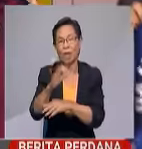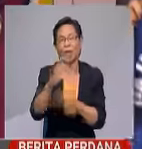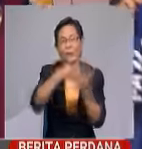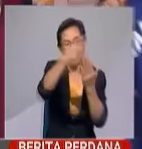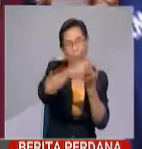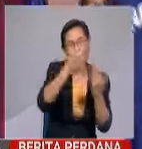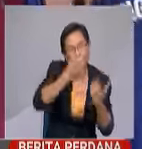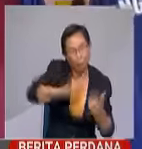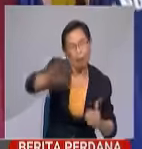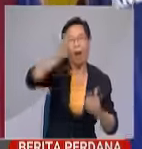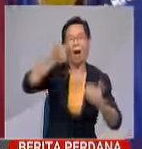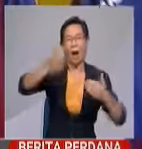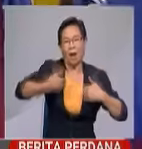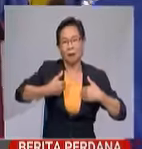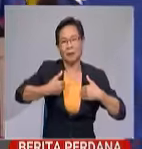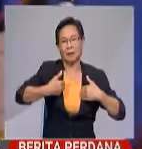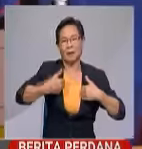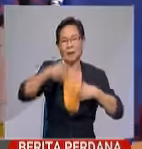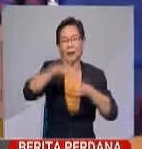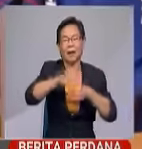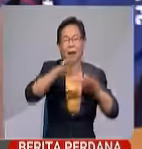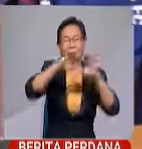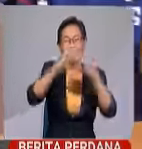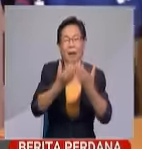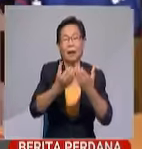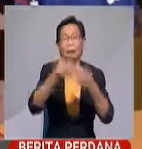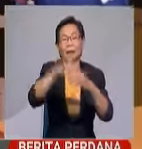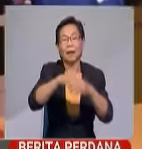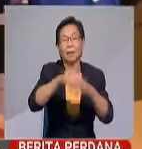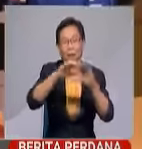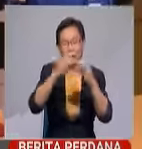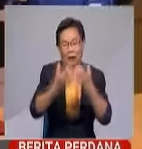terbaik pernah diadakan oleh mana-mana kelab di negara ini.